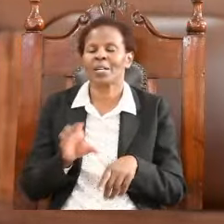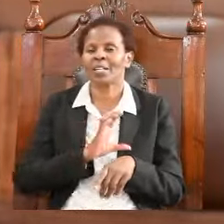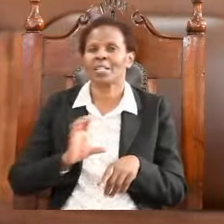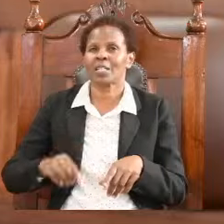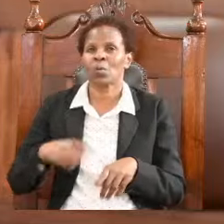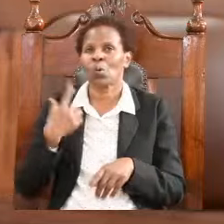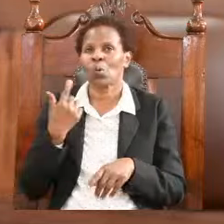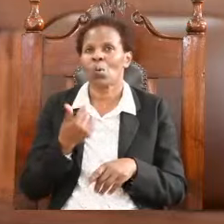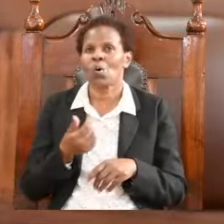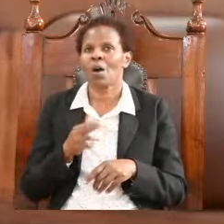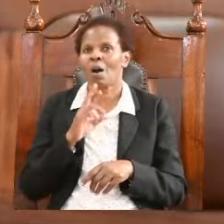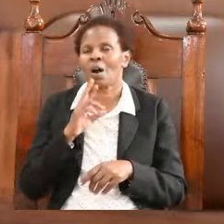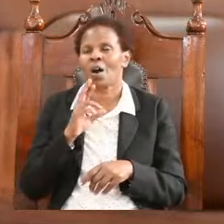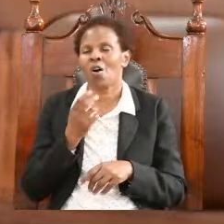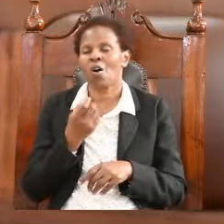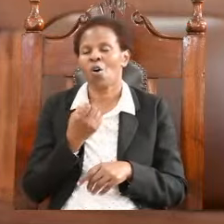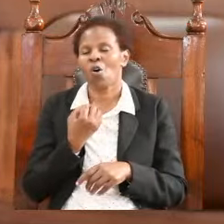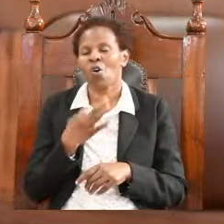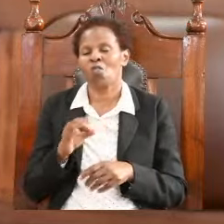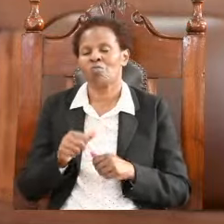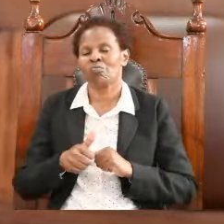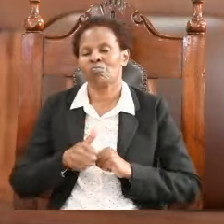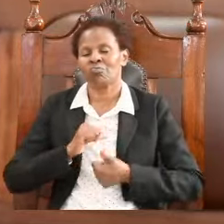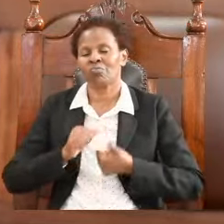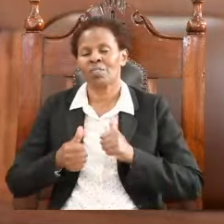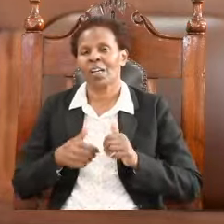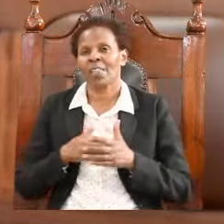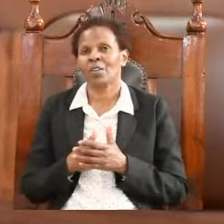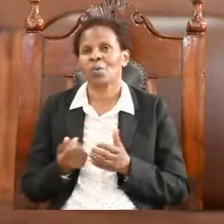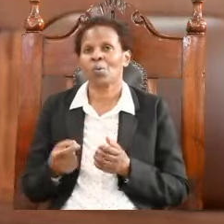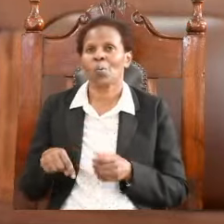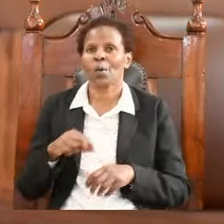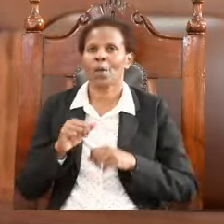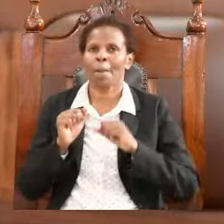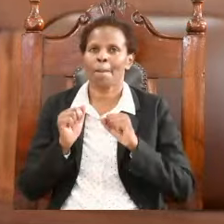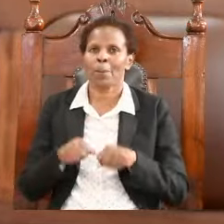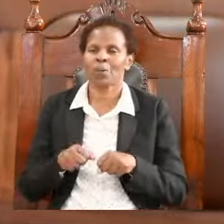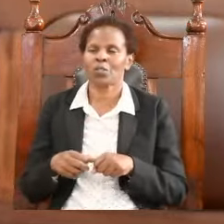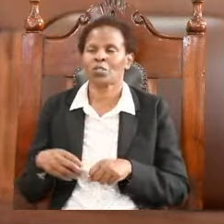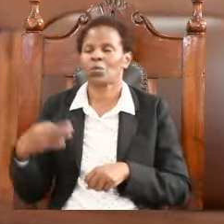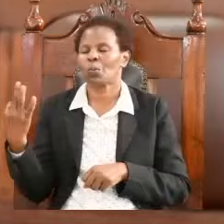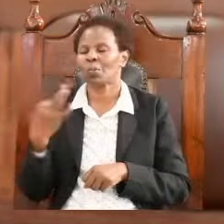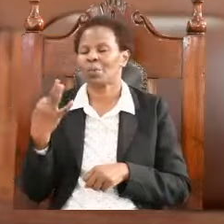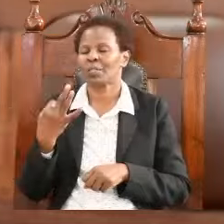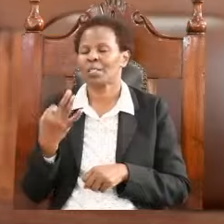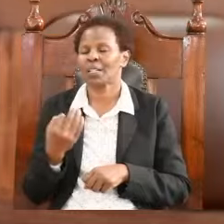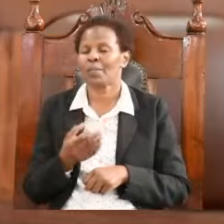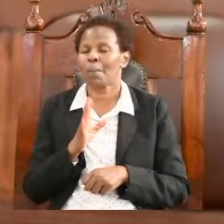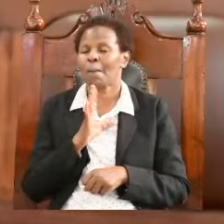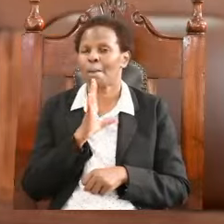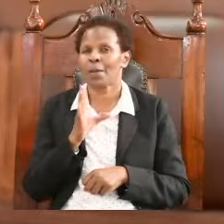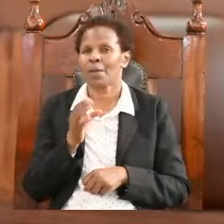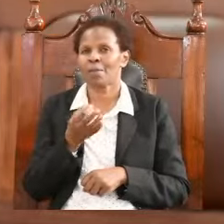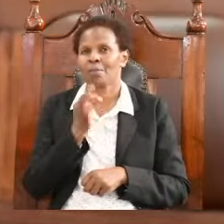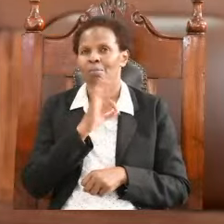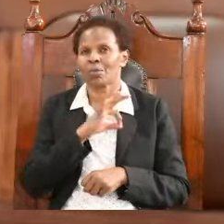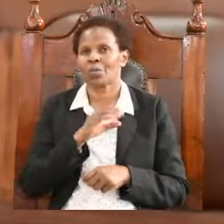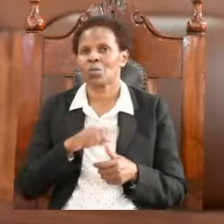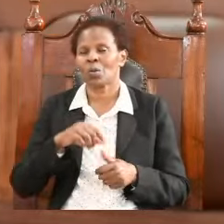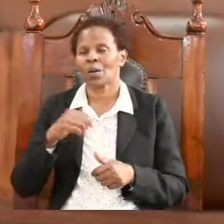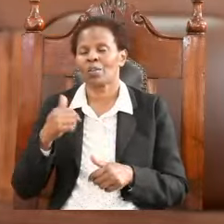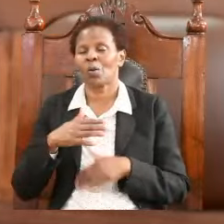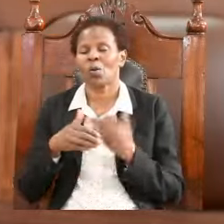a ciiko nigetha tuhote kuhunjia nigetha tuhote gutuika andu mena kiguni ati haria